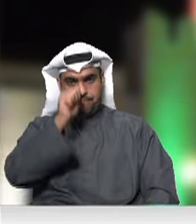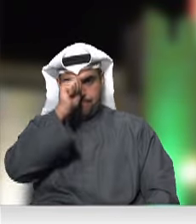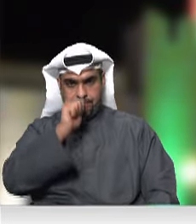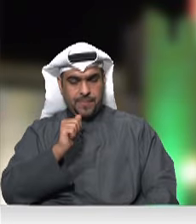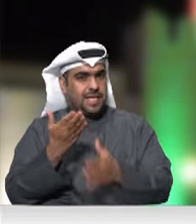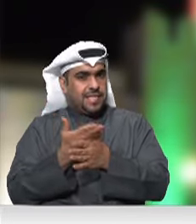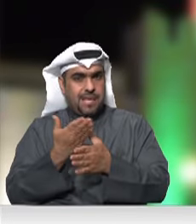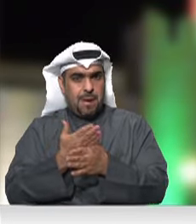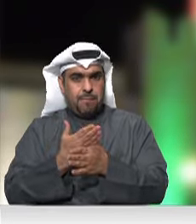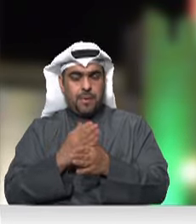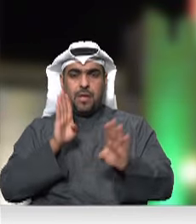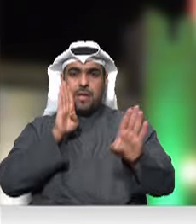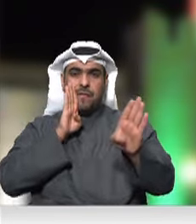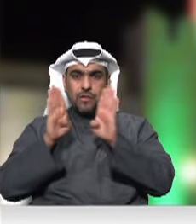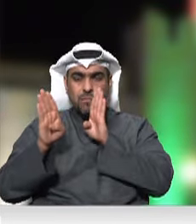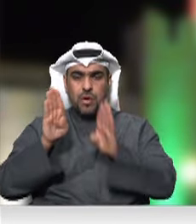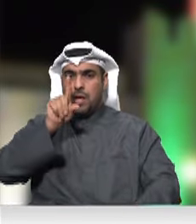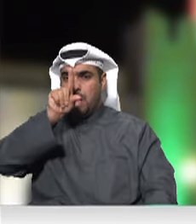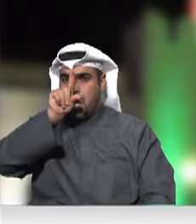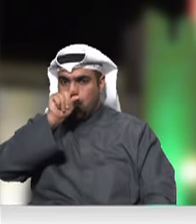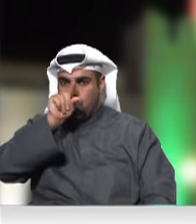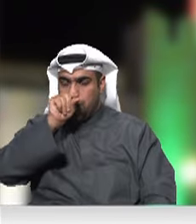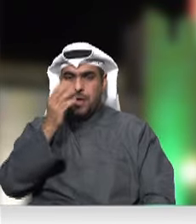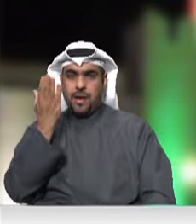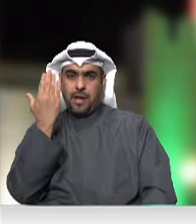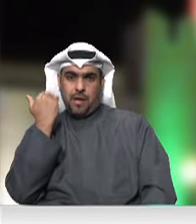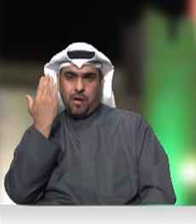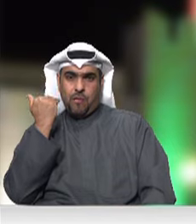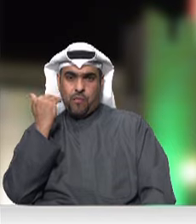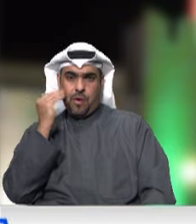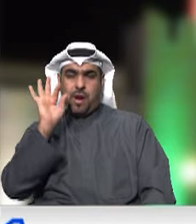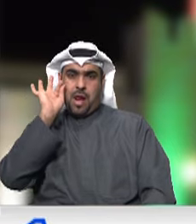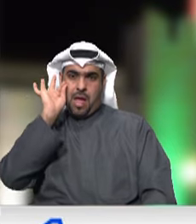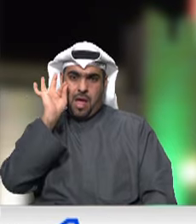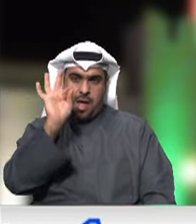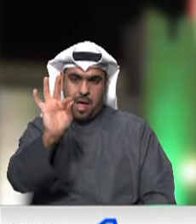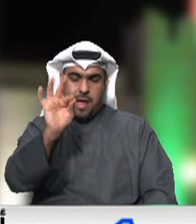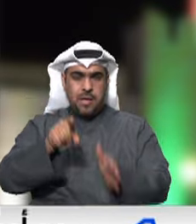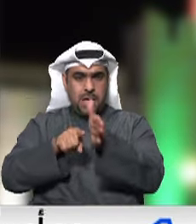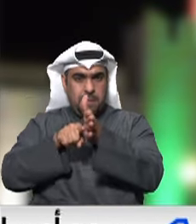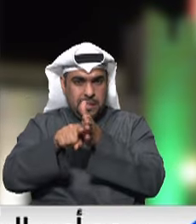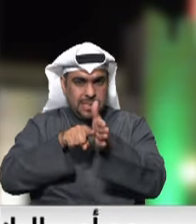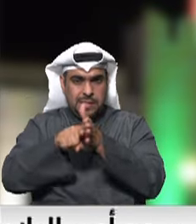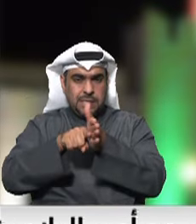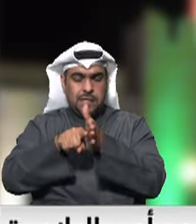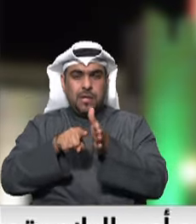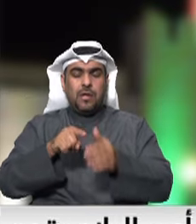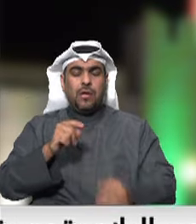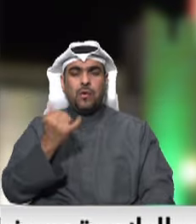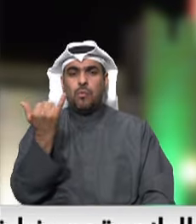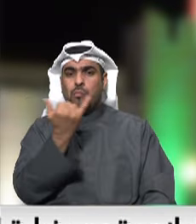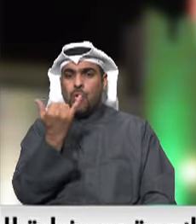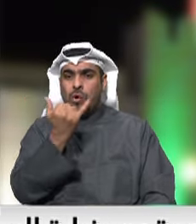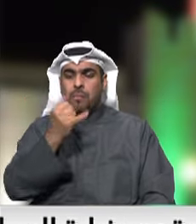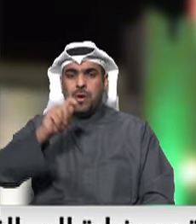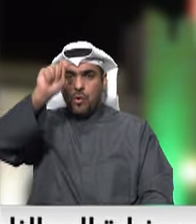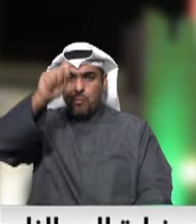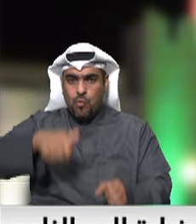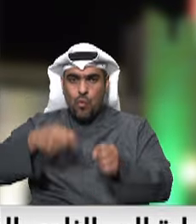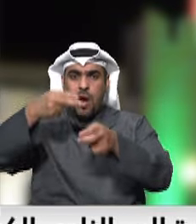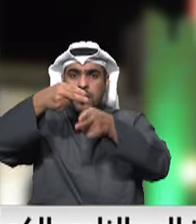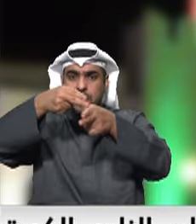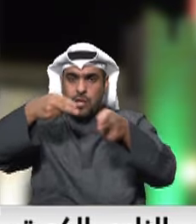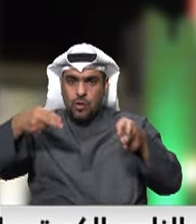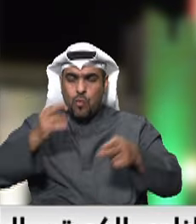الوطنيه من خلال عبارات تسيء لفئات او لمكونات المجتمع الكويتي عبر وسائل التواصل الاجتماعي او